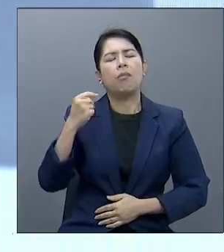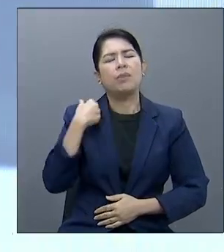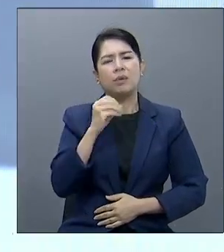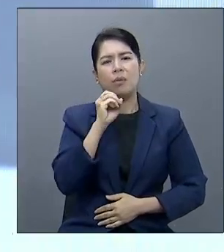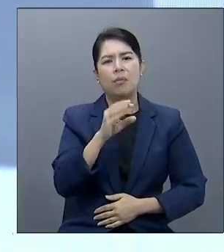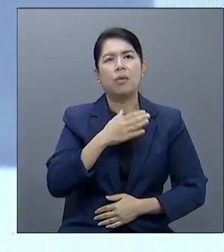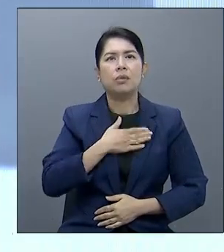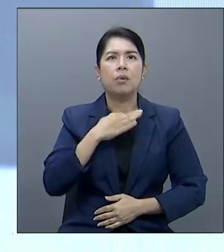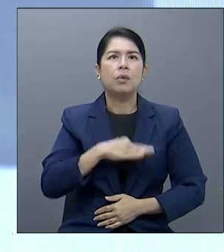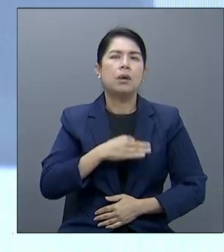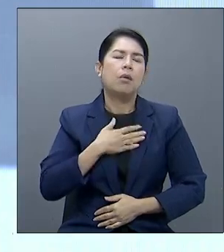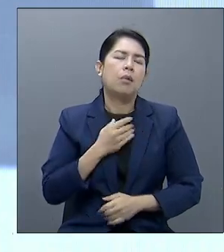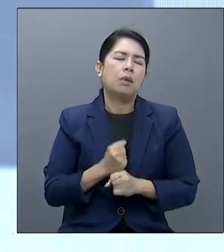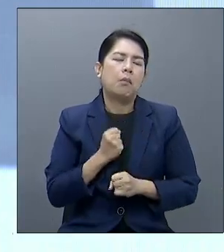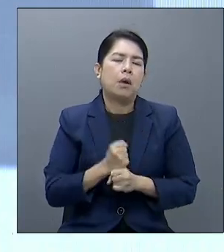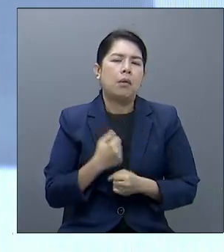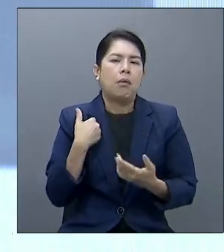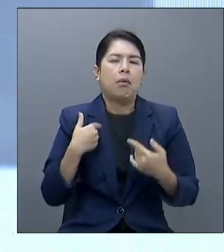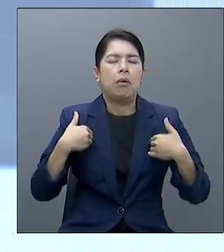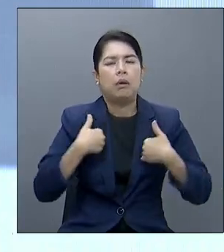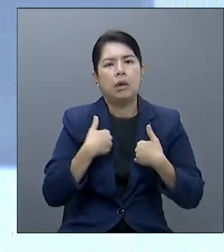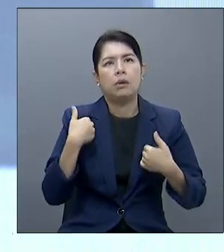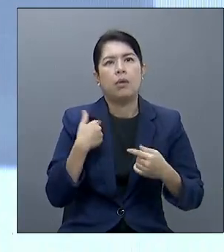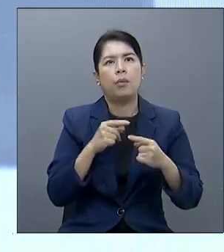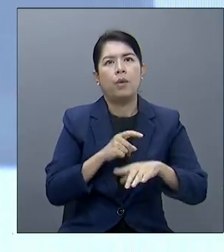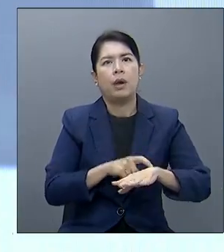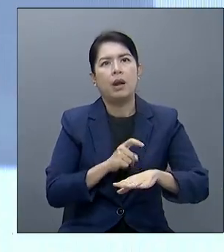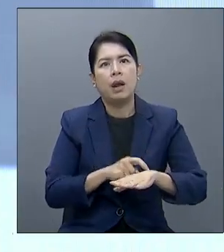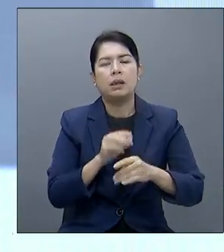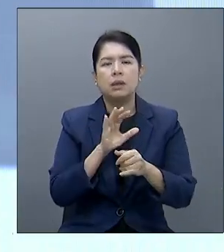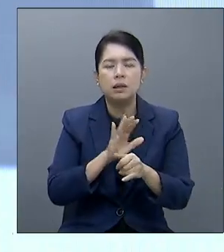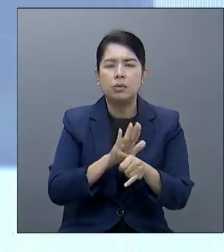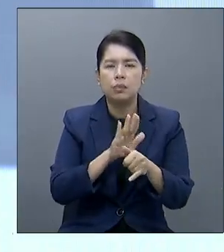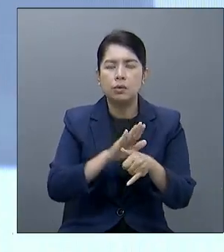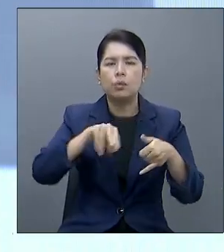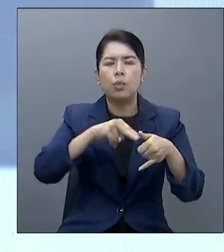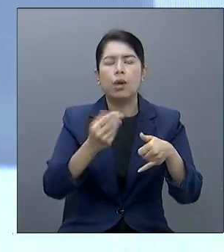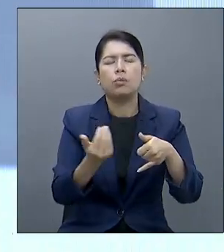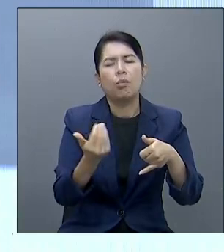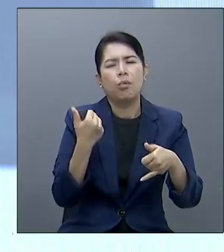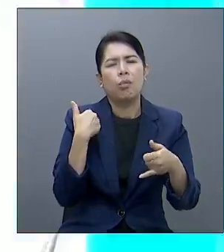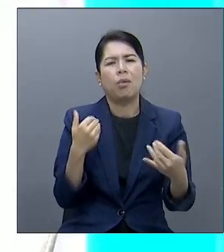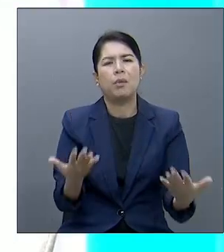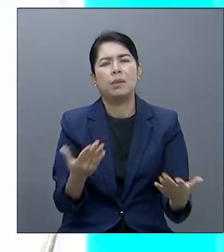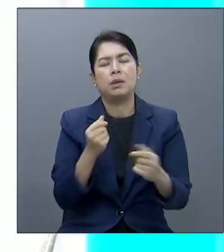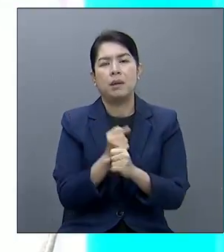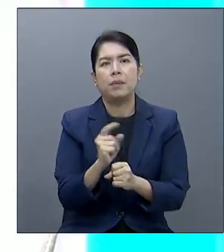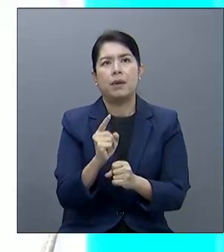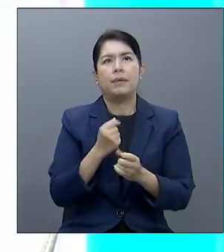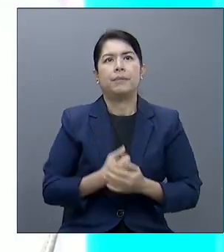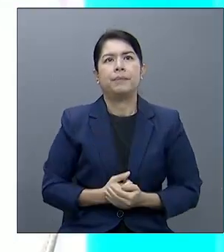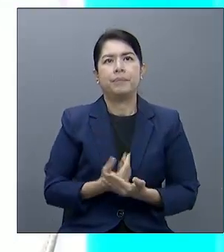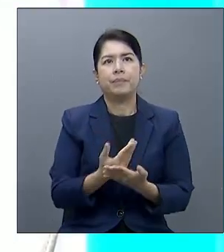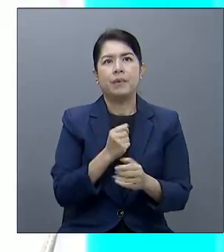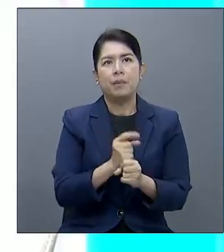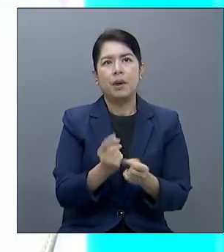โอ้แค่ทำงานก็ไม่มีเวลาและอยากจะโอบกอดลูกก็ไม่มีเวลาทำยังไงดีท่านมีคำแนะนำไหมคะที่จะทำให้ครอบครัว